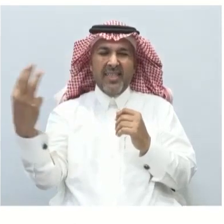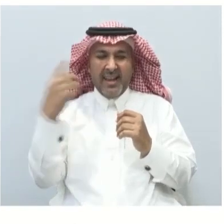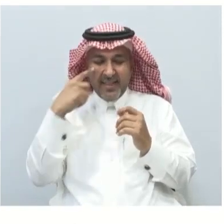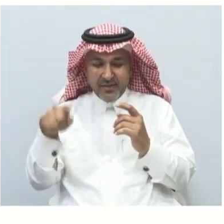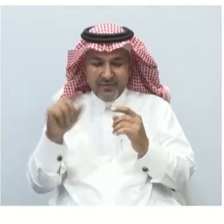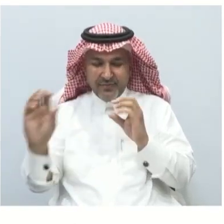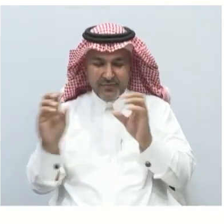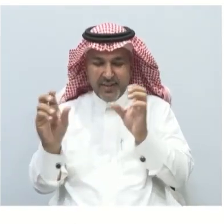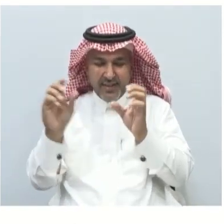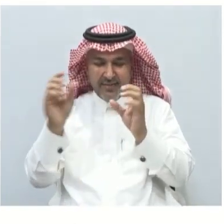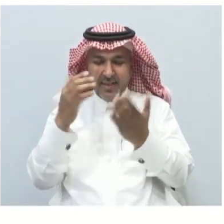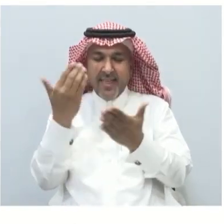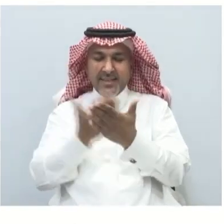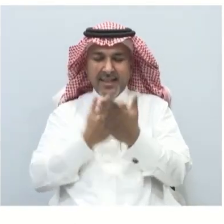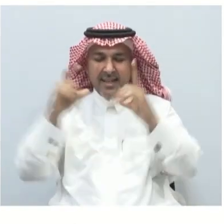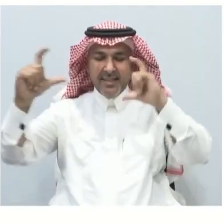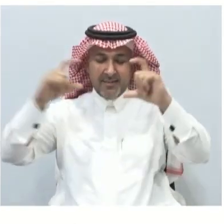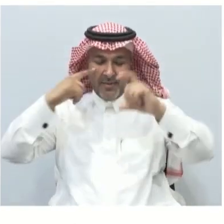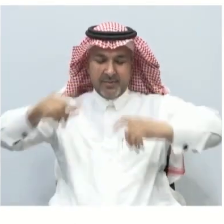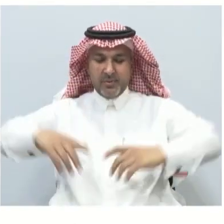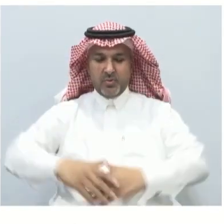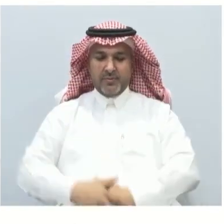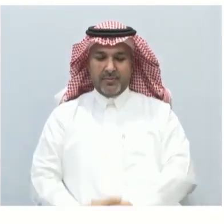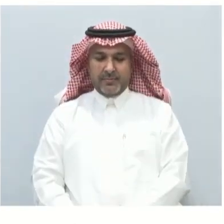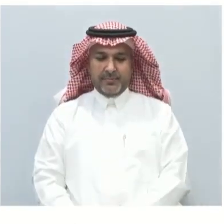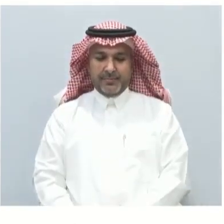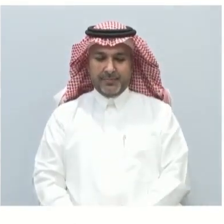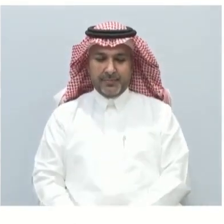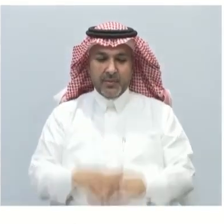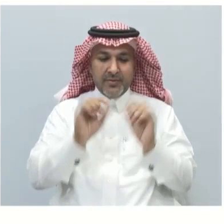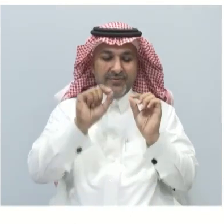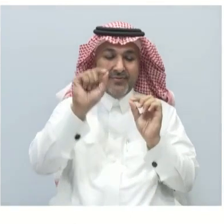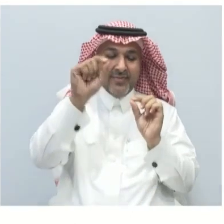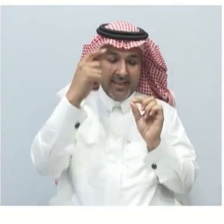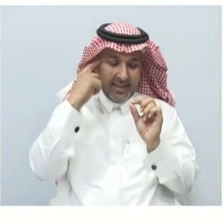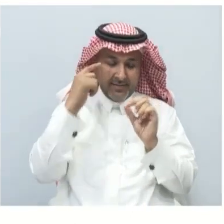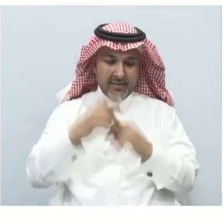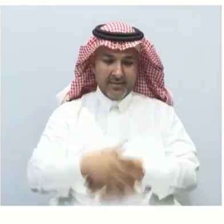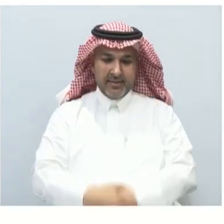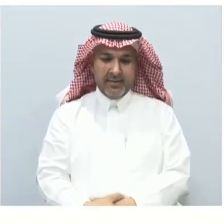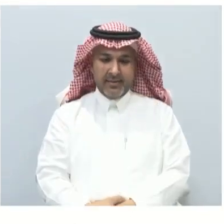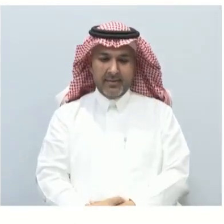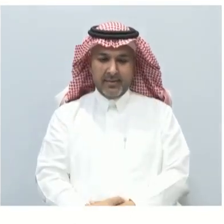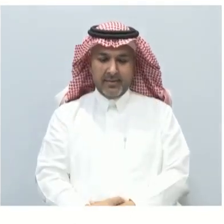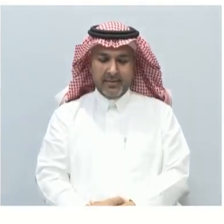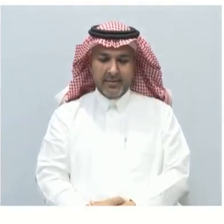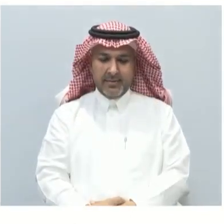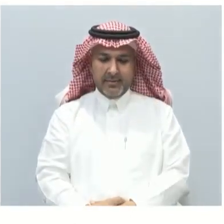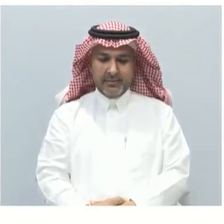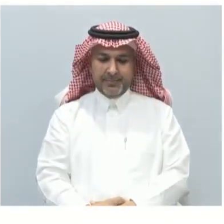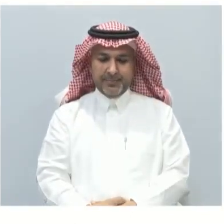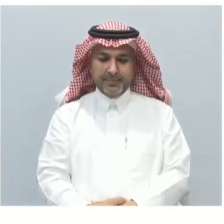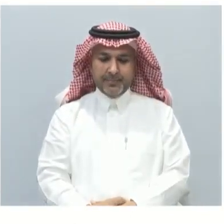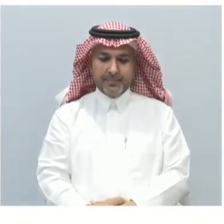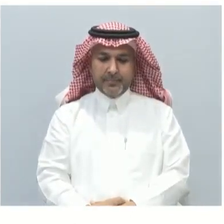الاكس اثنين في الواي تسعه تصير بهذا الشكل هنا حدنا ثمانيه في الرسمه طيب واذا كانت